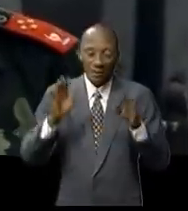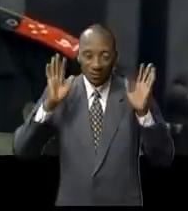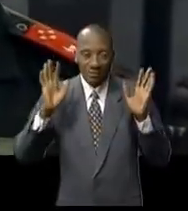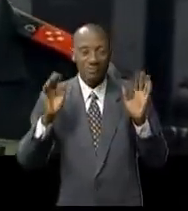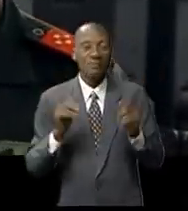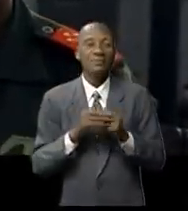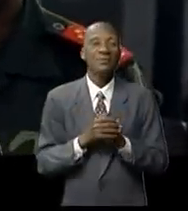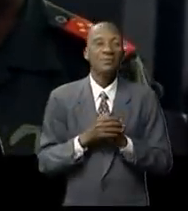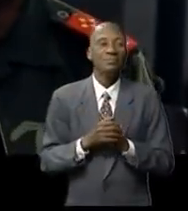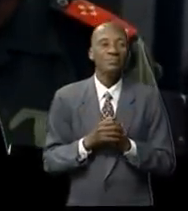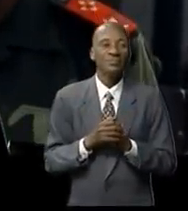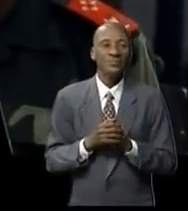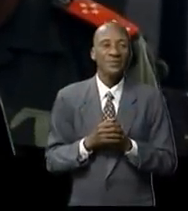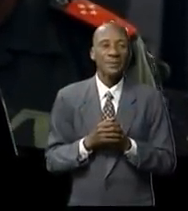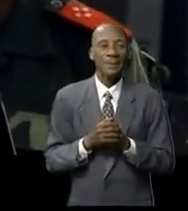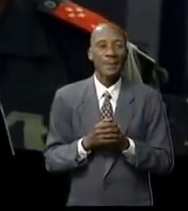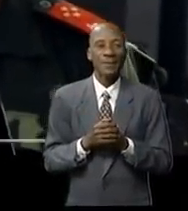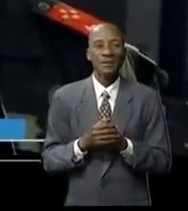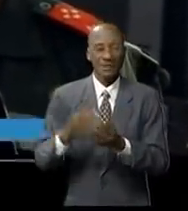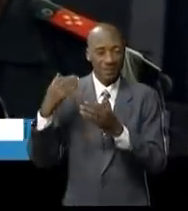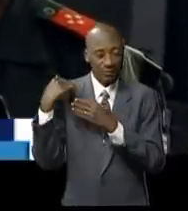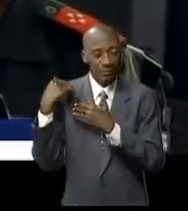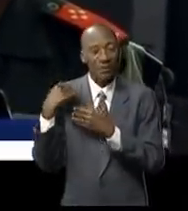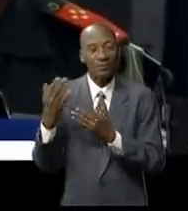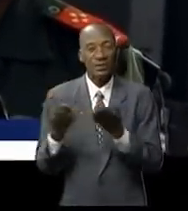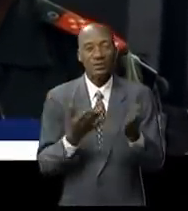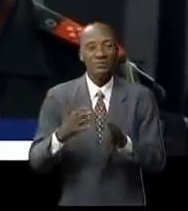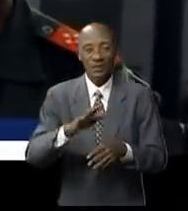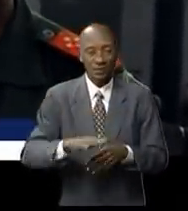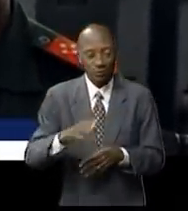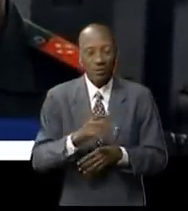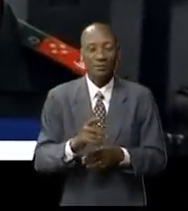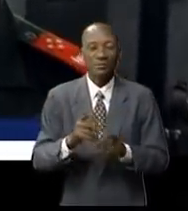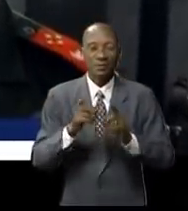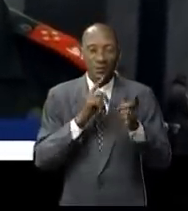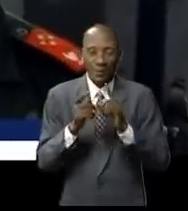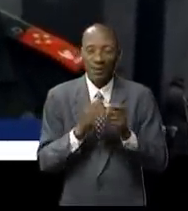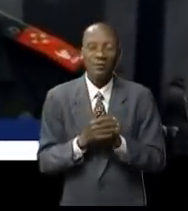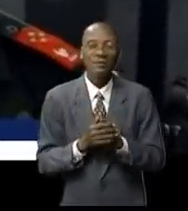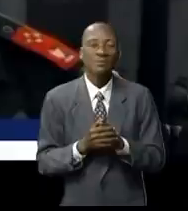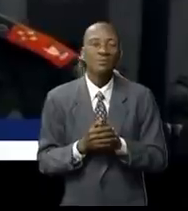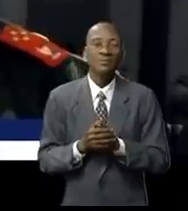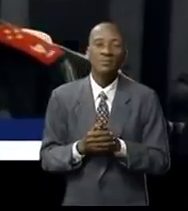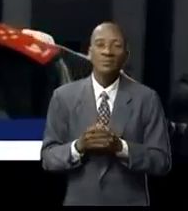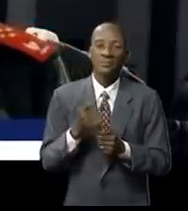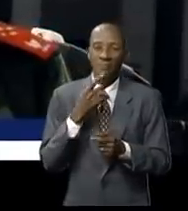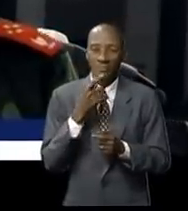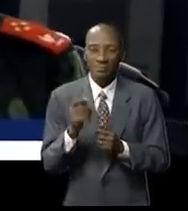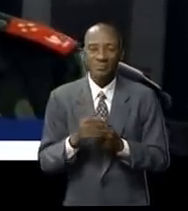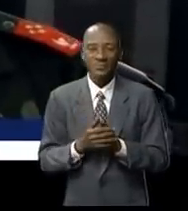déterminons nullement le point d'achat des produits de commerce en faveur de qui que ce soit. Ceux qui s'y